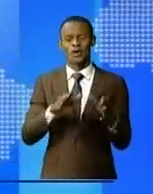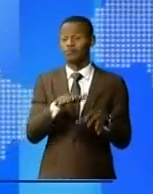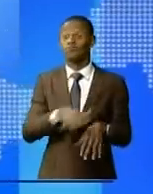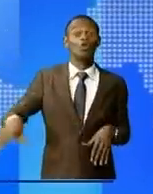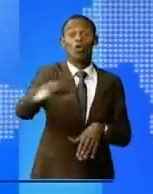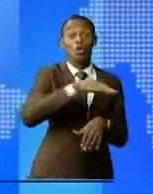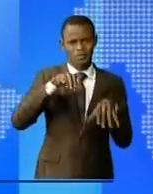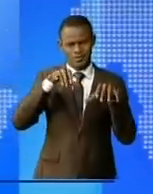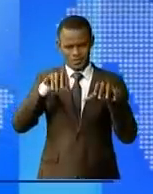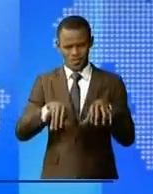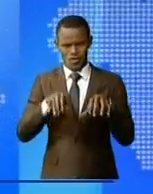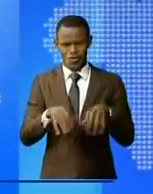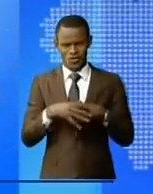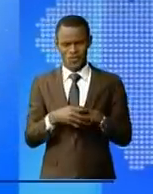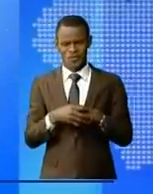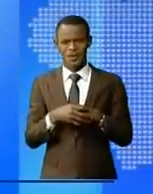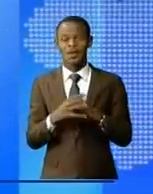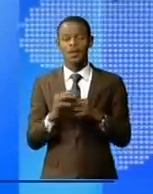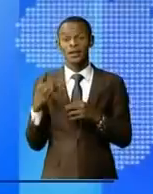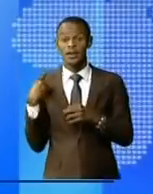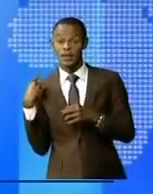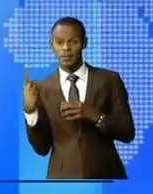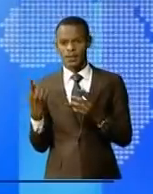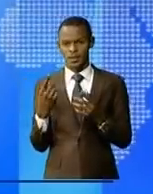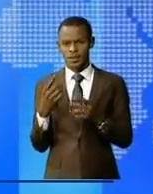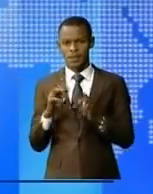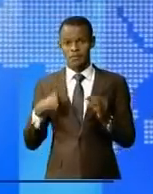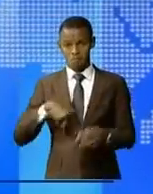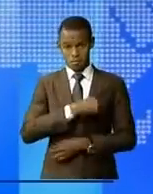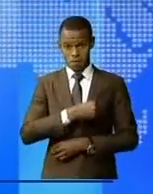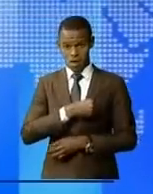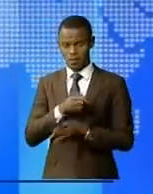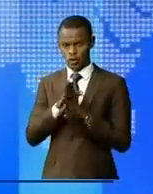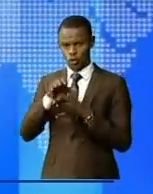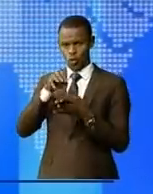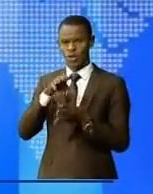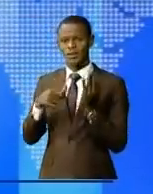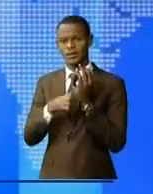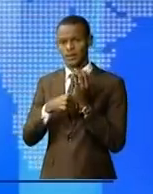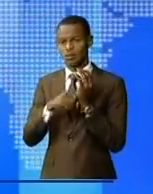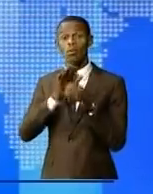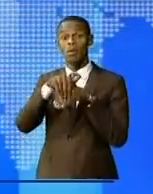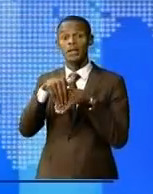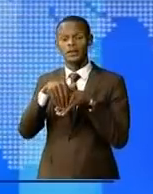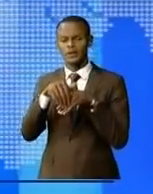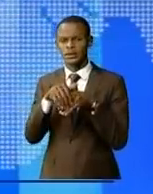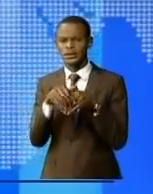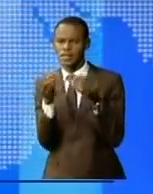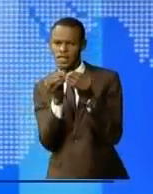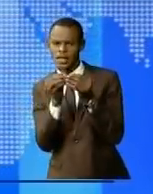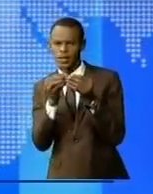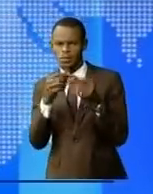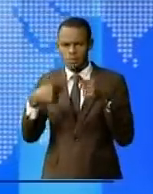et sénateurs membres de la Commission droits humains ont participé à la session d'orientation sur la mise en œuvre de recommandations